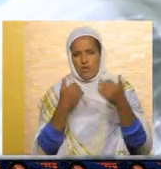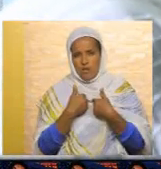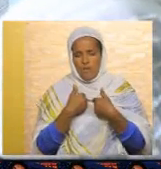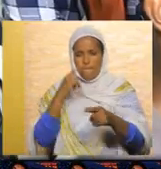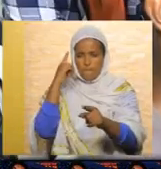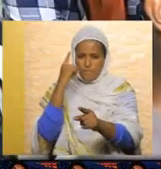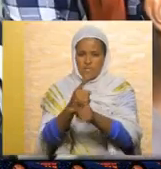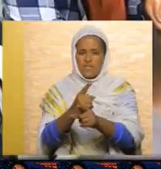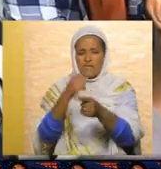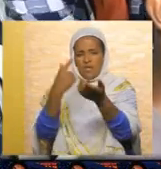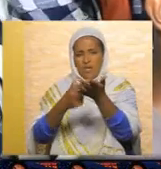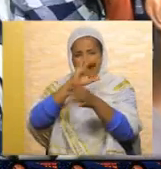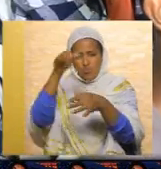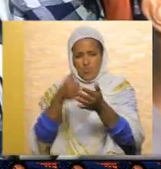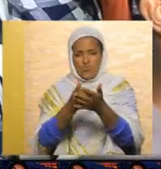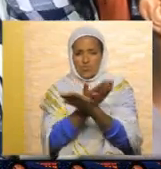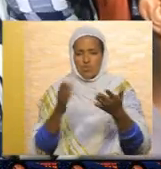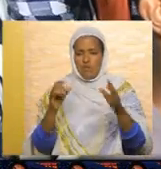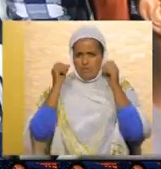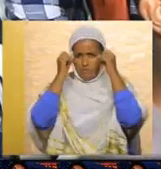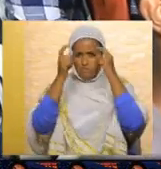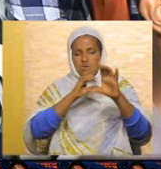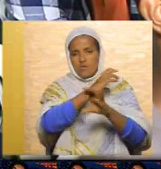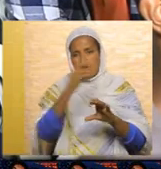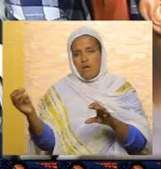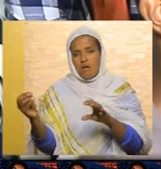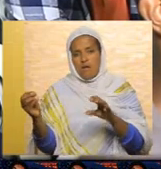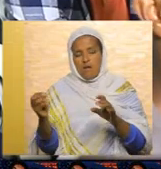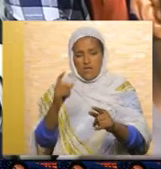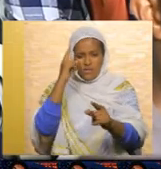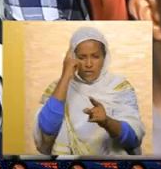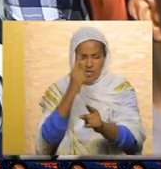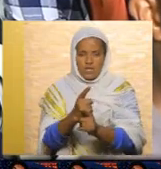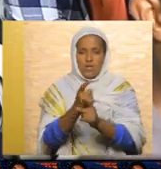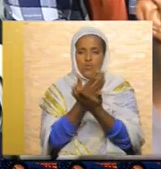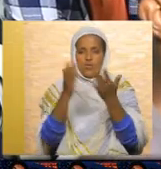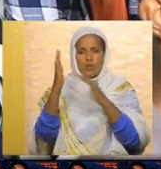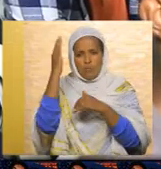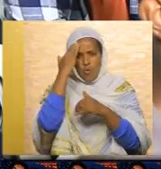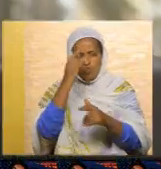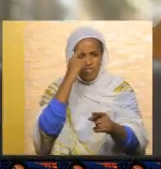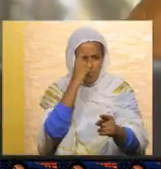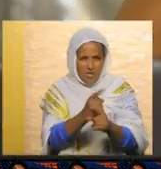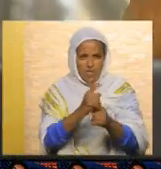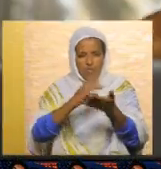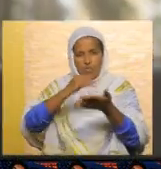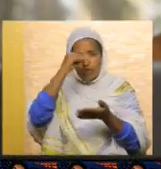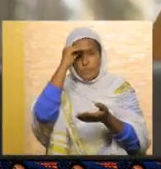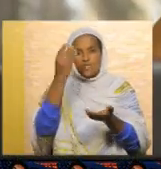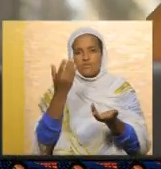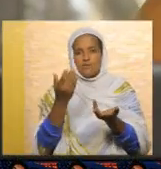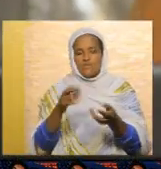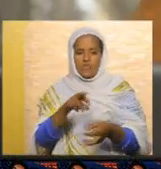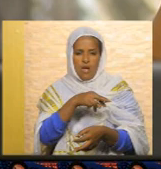ያትታል። በትክክል ይህንን ጉዳይ መረዳትና ትክክለኛውን ማወቅ፣ ትክክለኛው